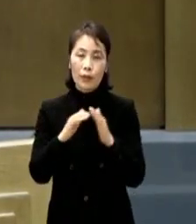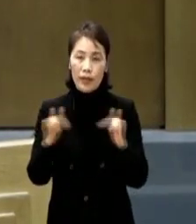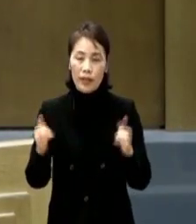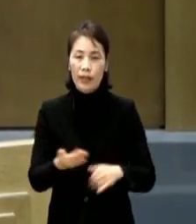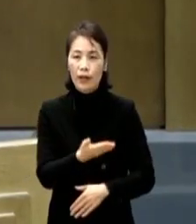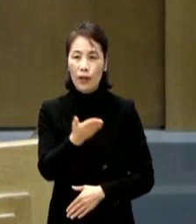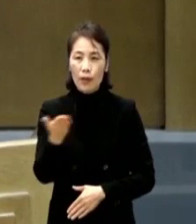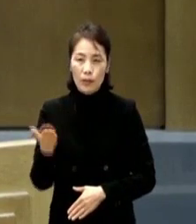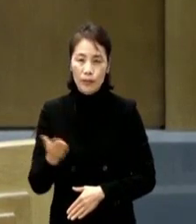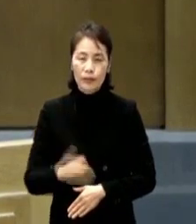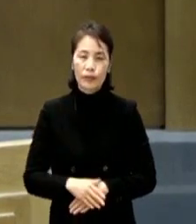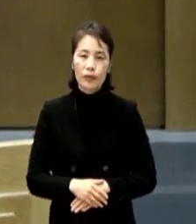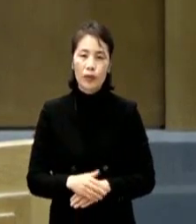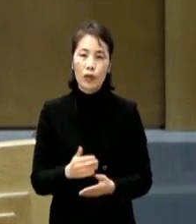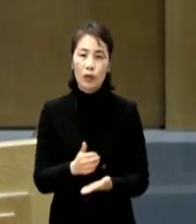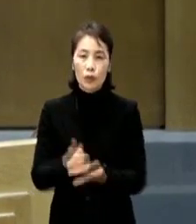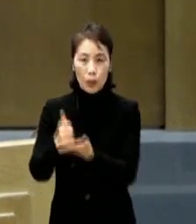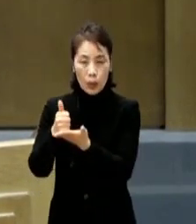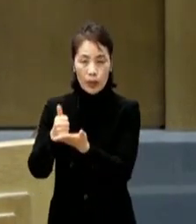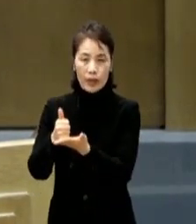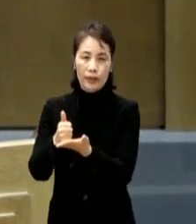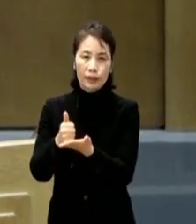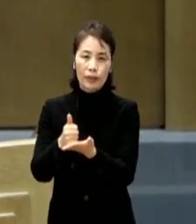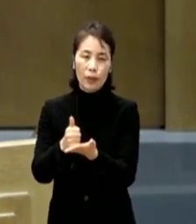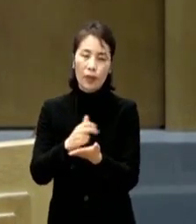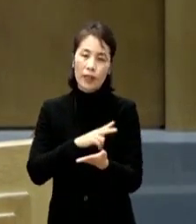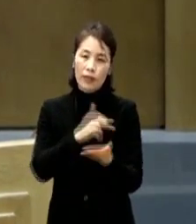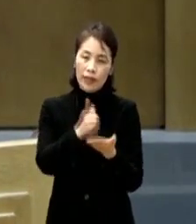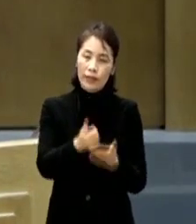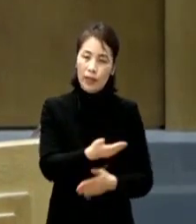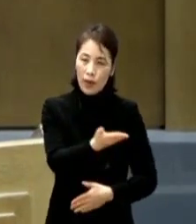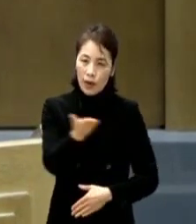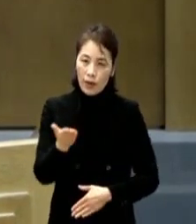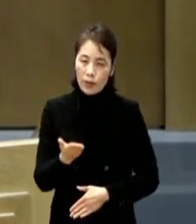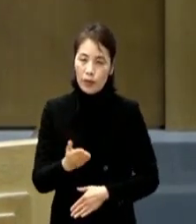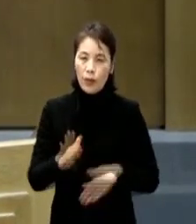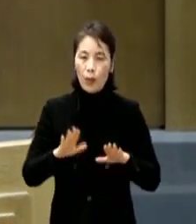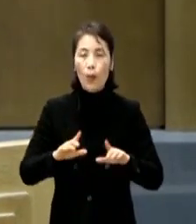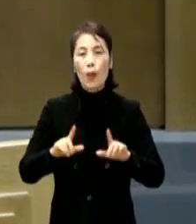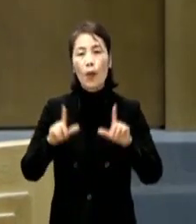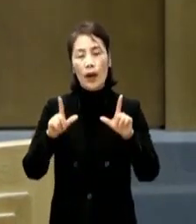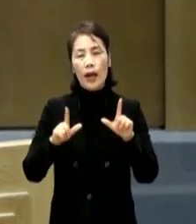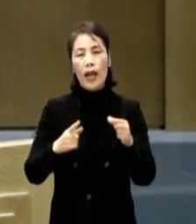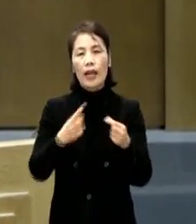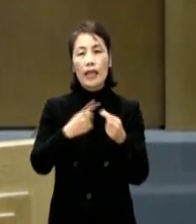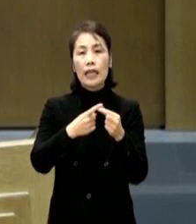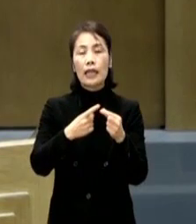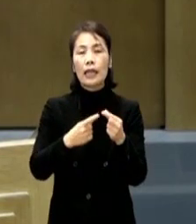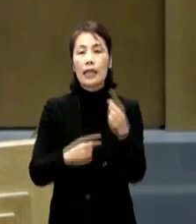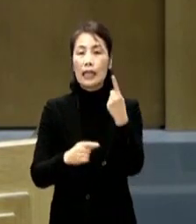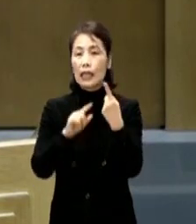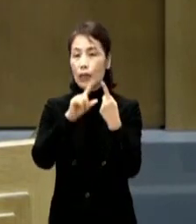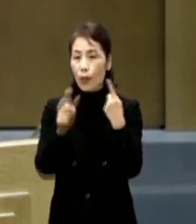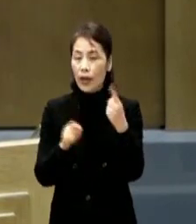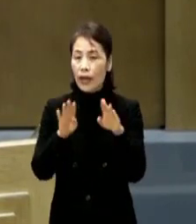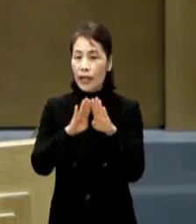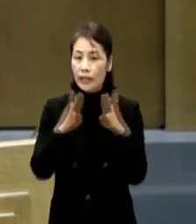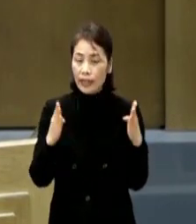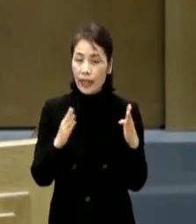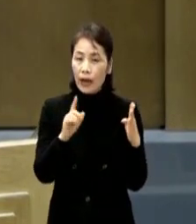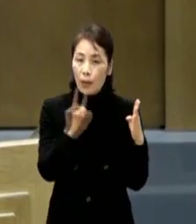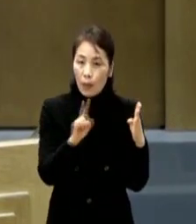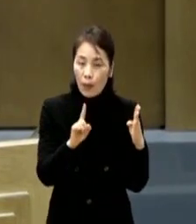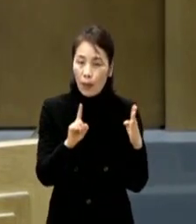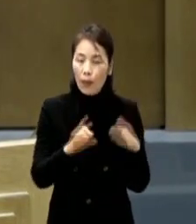존경하는 염정현 의장님 그리고 의원님 여러분, 올해 1월에 열린 다보스 포럼의 주제는